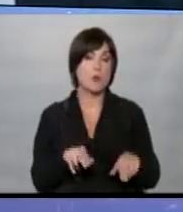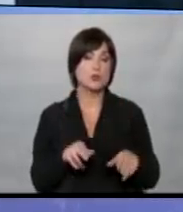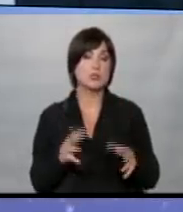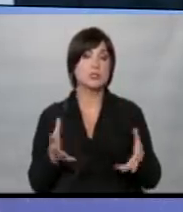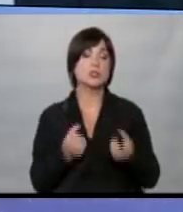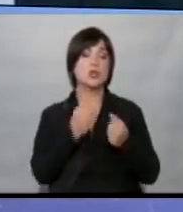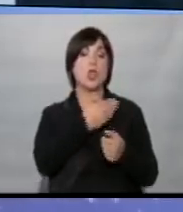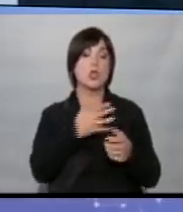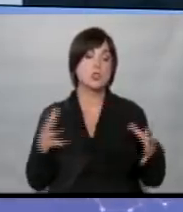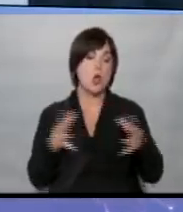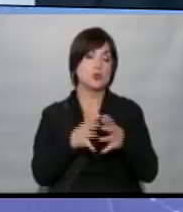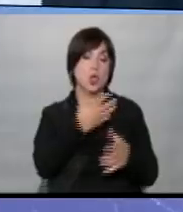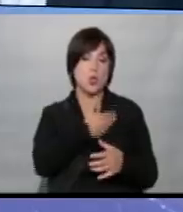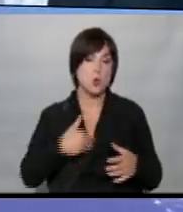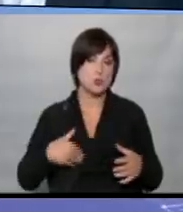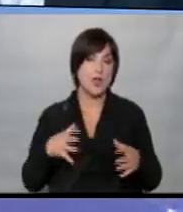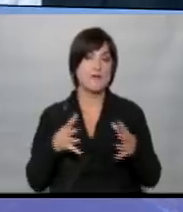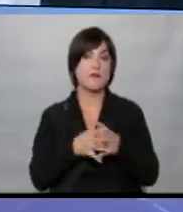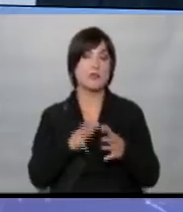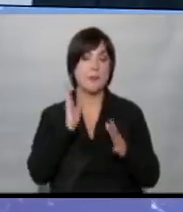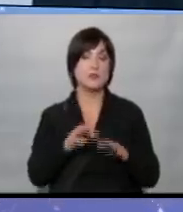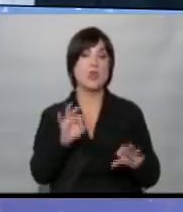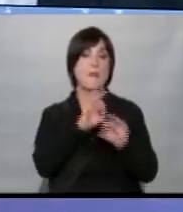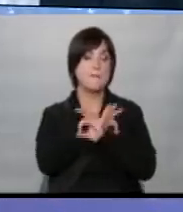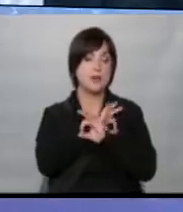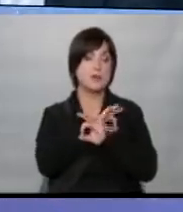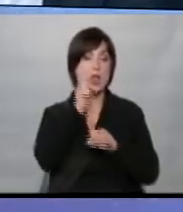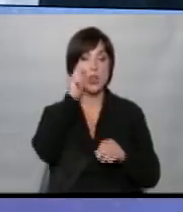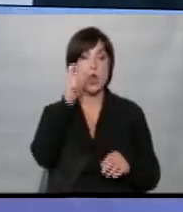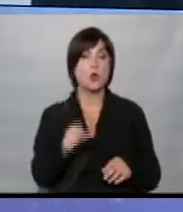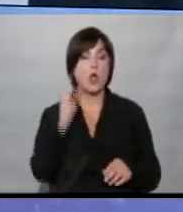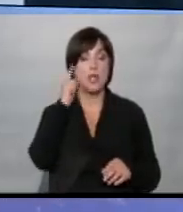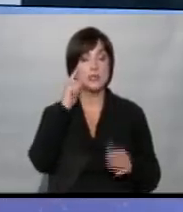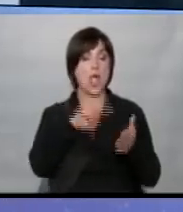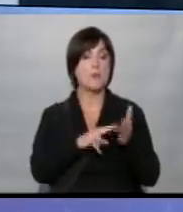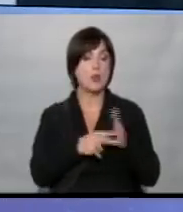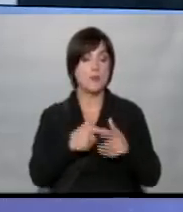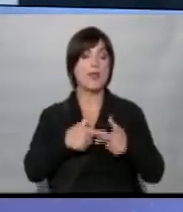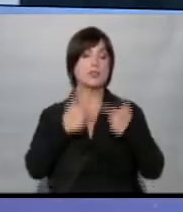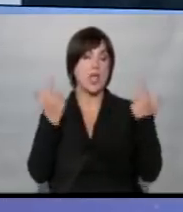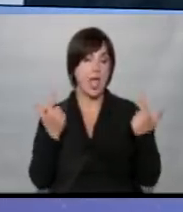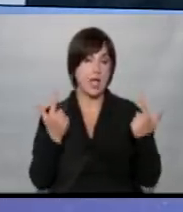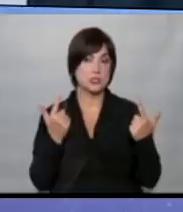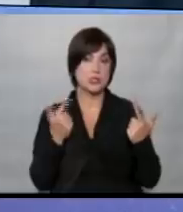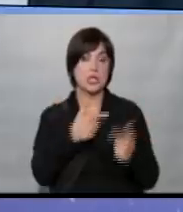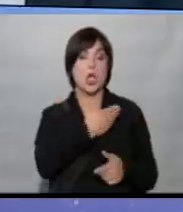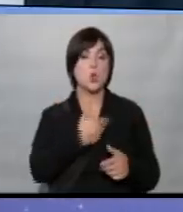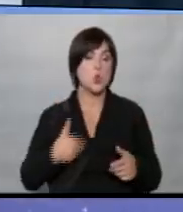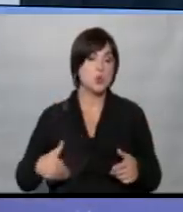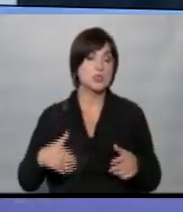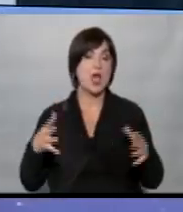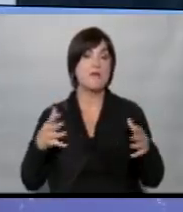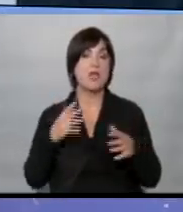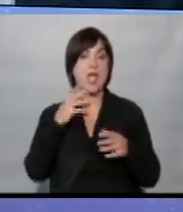одржи Југословенската федерација. Југословенската федерација беше мртва, на луѓето што ја знаја политиката им беше јасно дека Југословенската